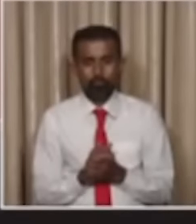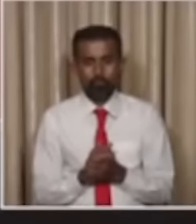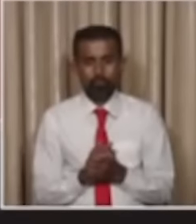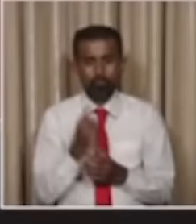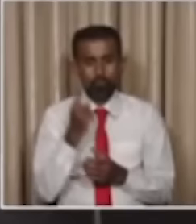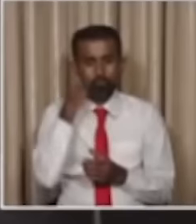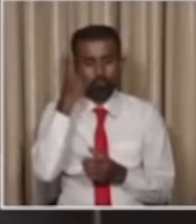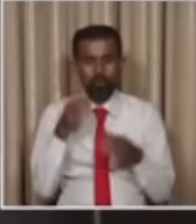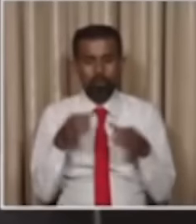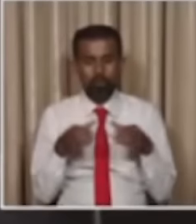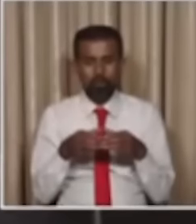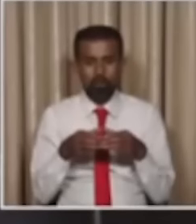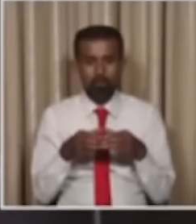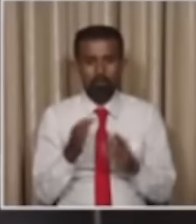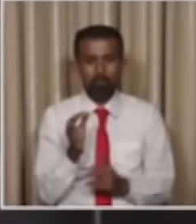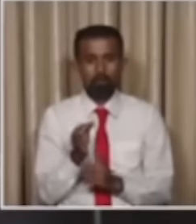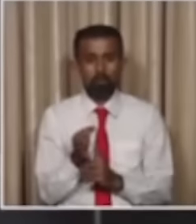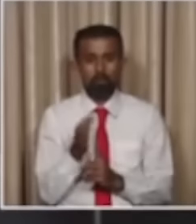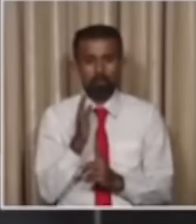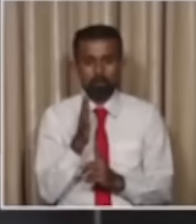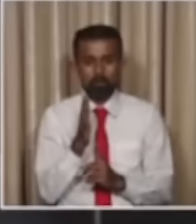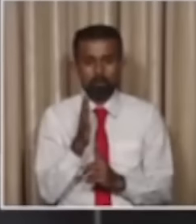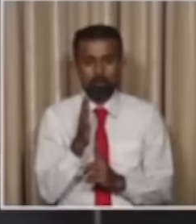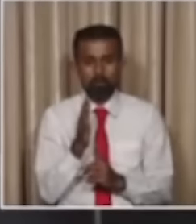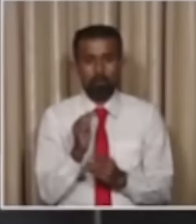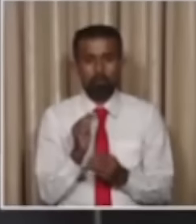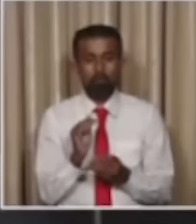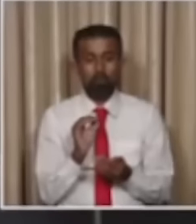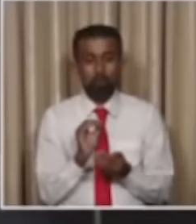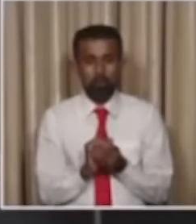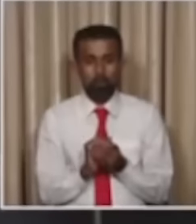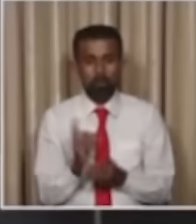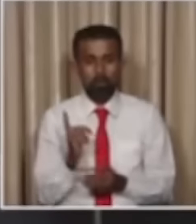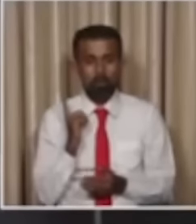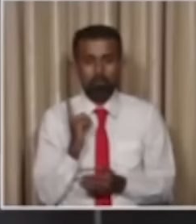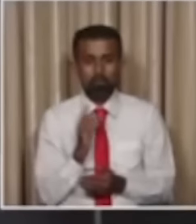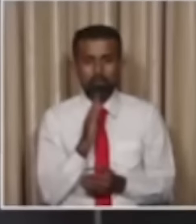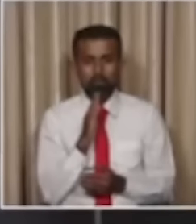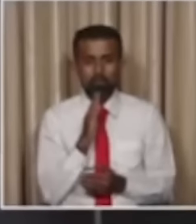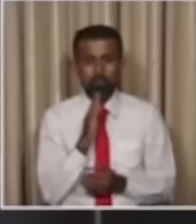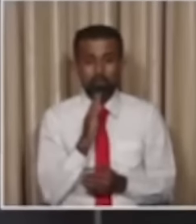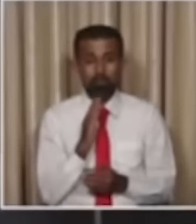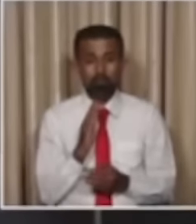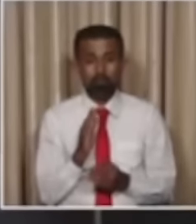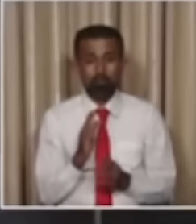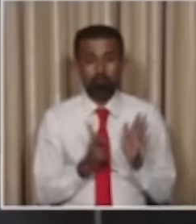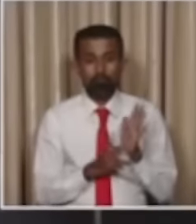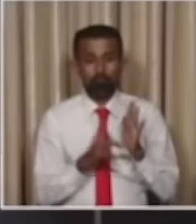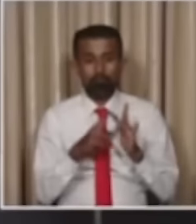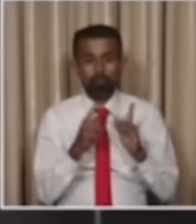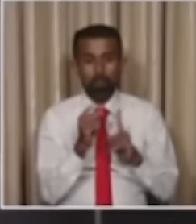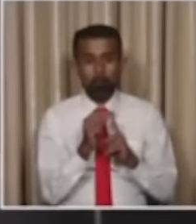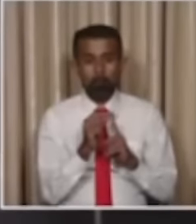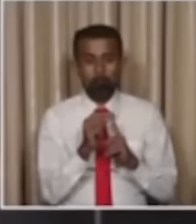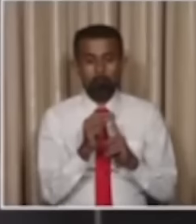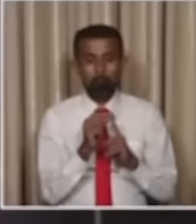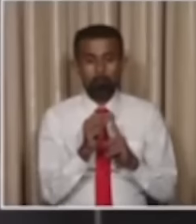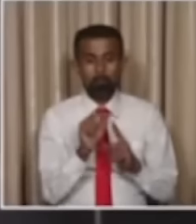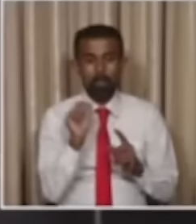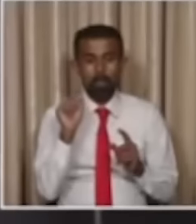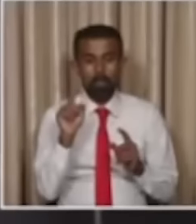බුද්ධියංශයටයි ඒ වගේම ජනාධිපති ආරක්ෂකංශයටයි සාමාන්‍යයෙන් ගෙස්ට් අමුත්තන්ගේ ලිස්ට් එකක් යනවා ඒ